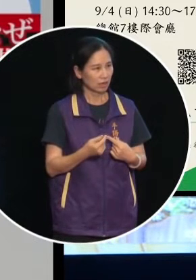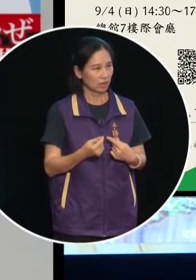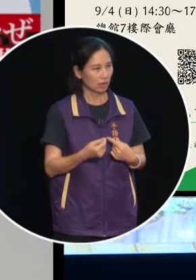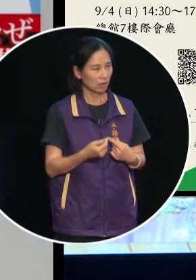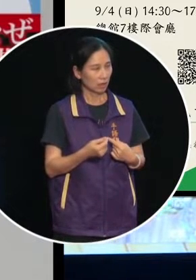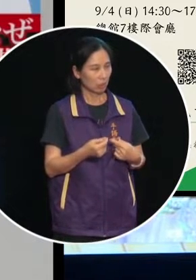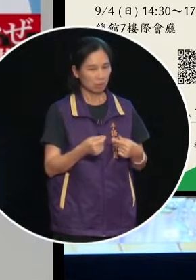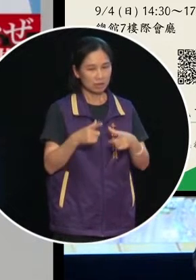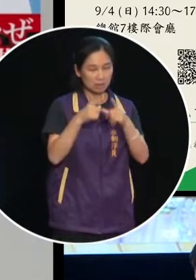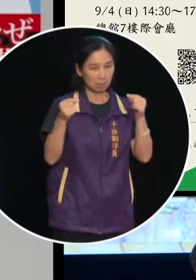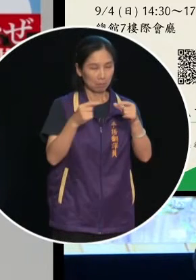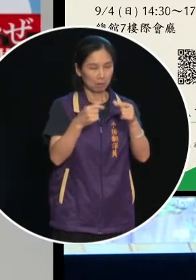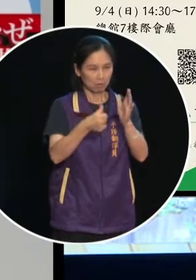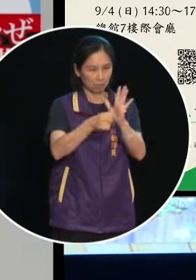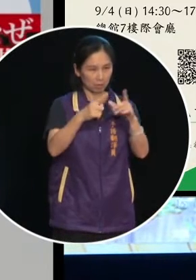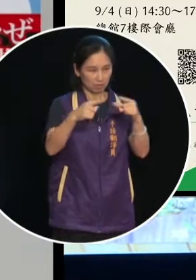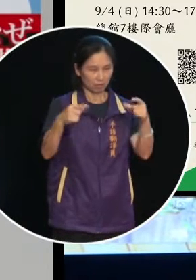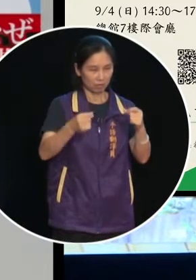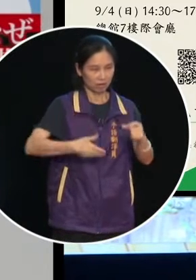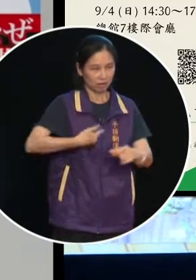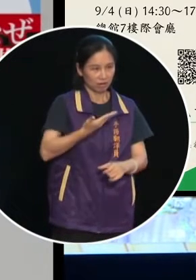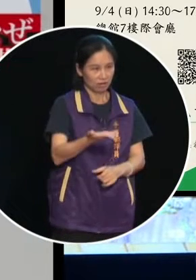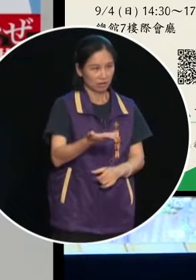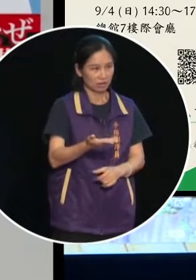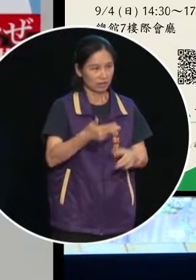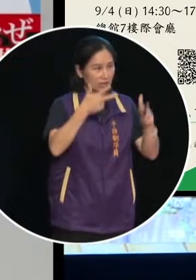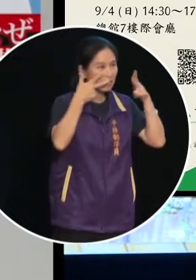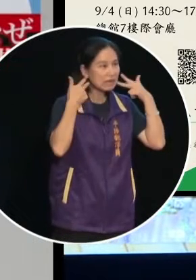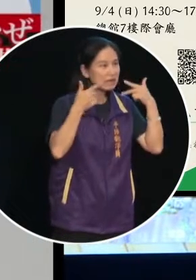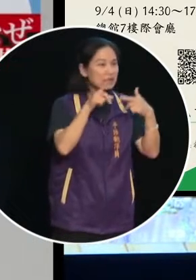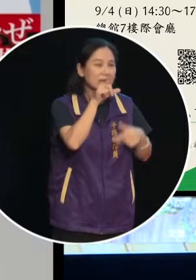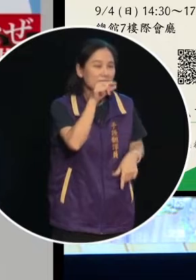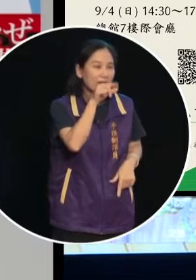的名片，说：“就是野鸟先生。